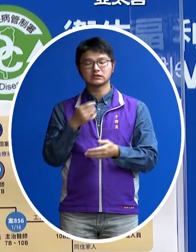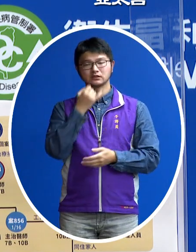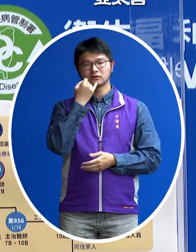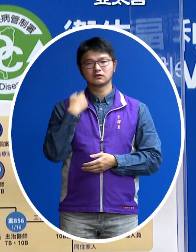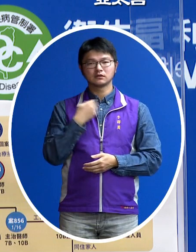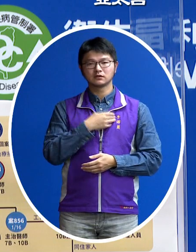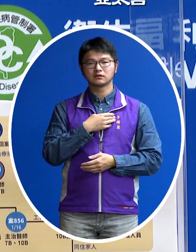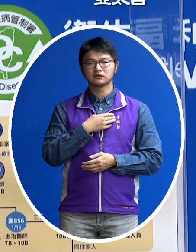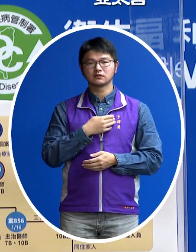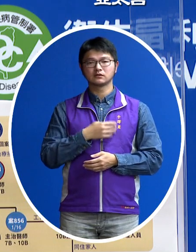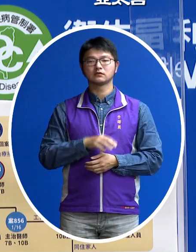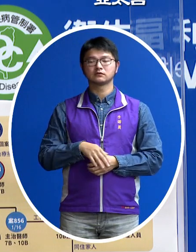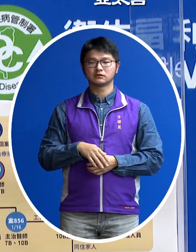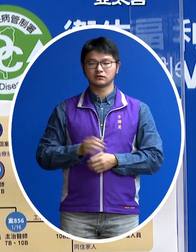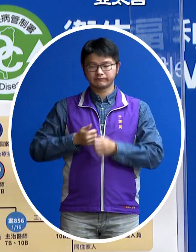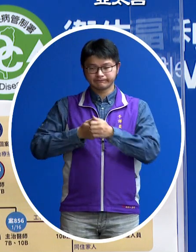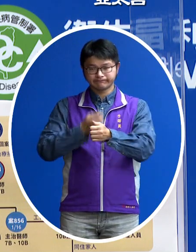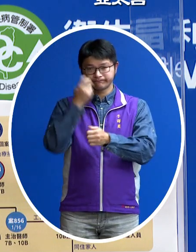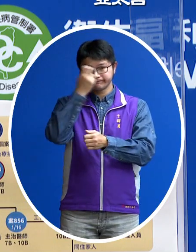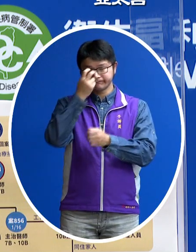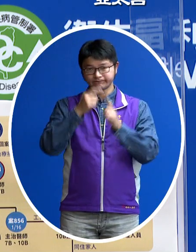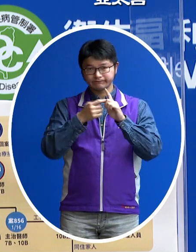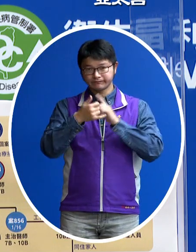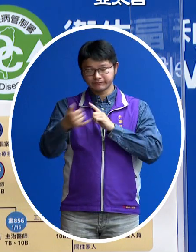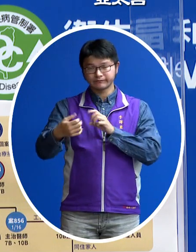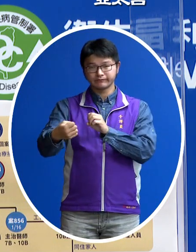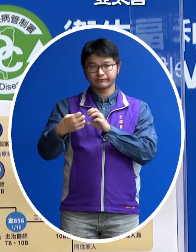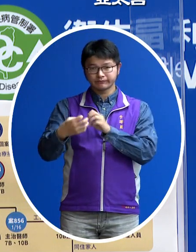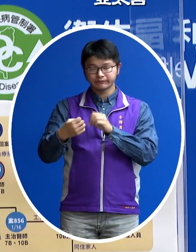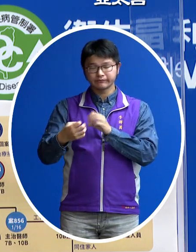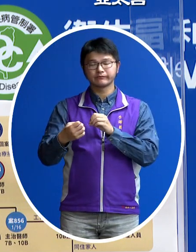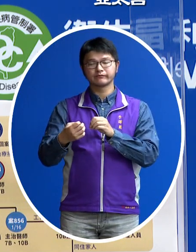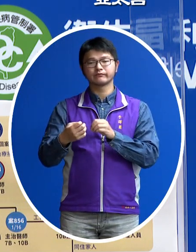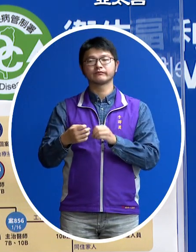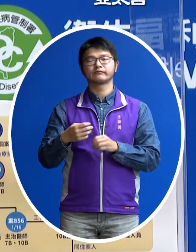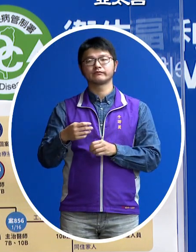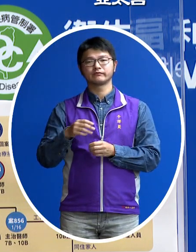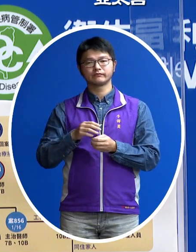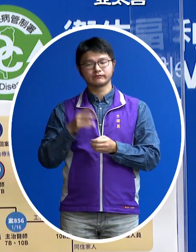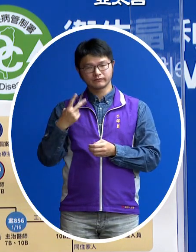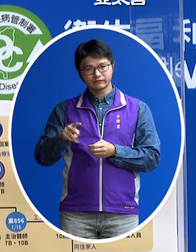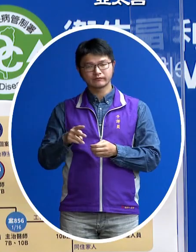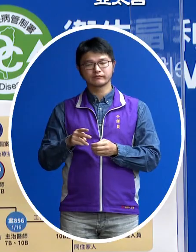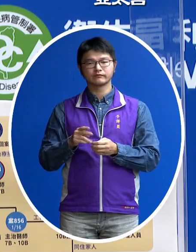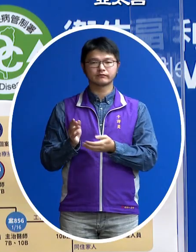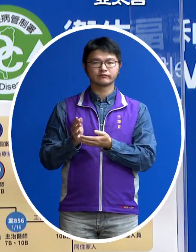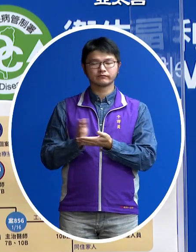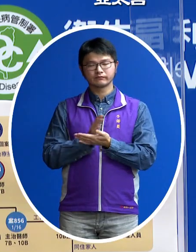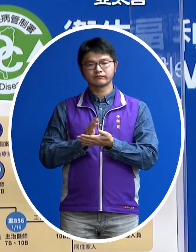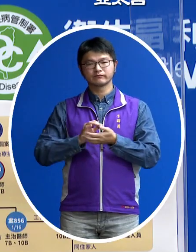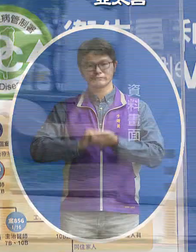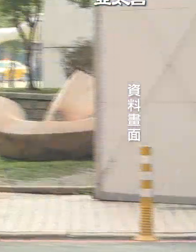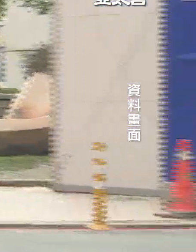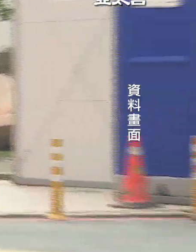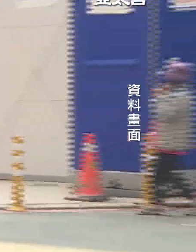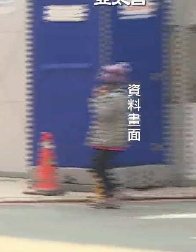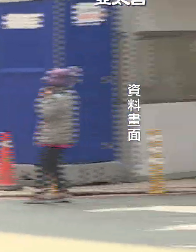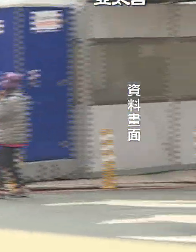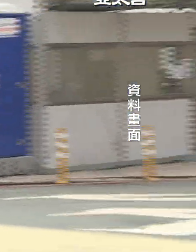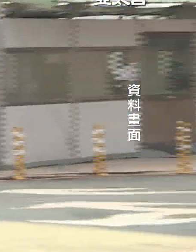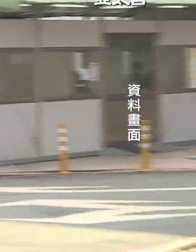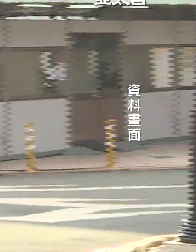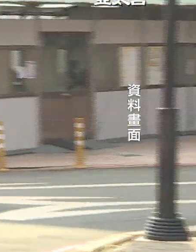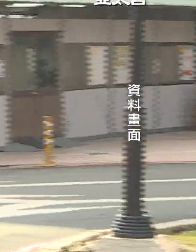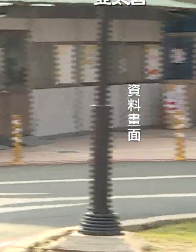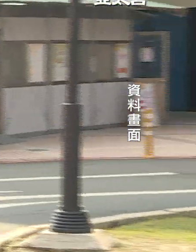我们相关医调人员的一个，好，跟他的这样的一个讨论跟调查来做决定。 指挥中心也说明，从这次布